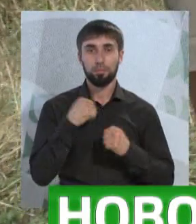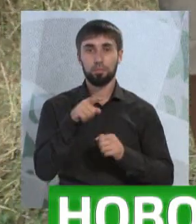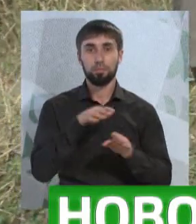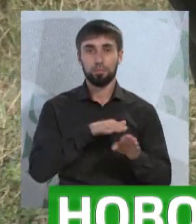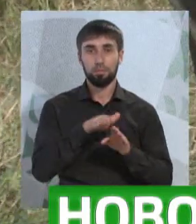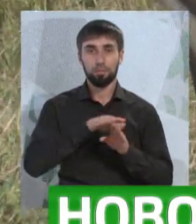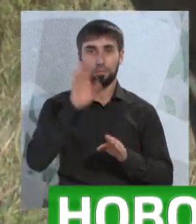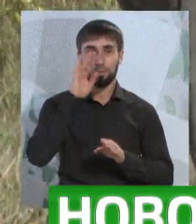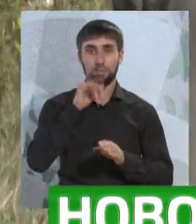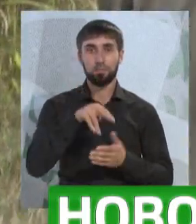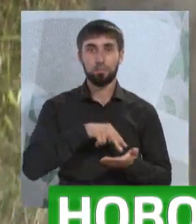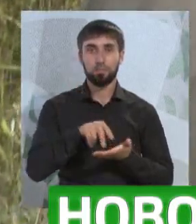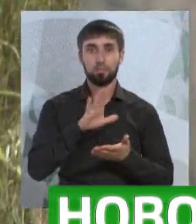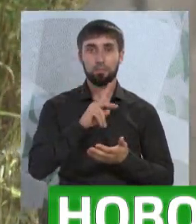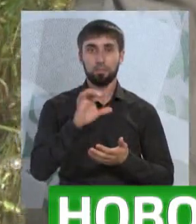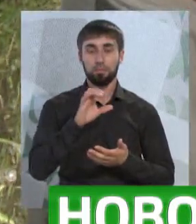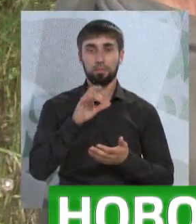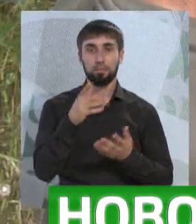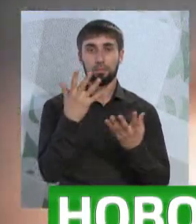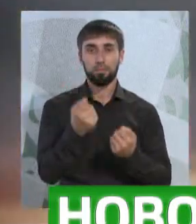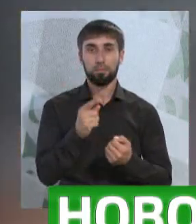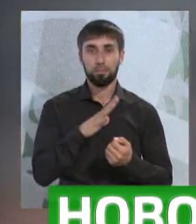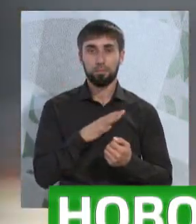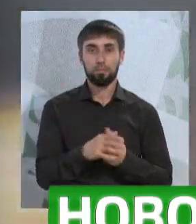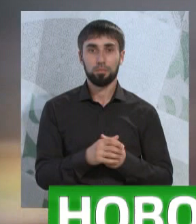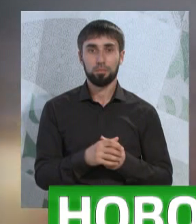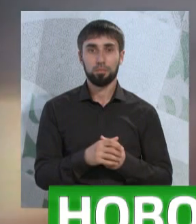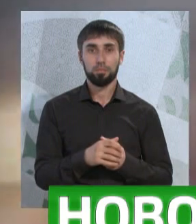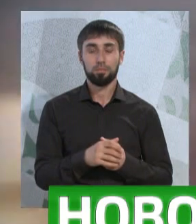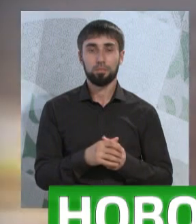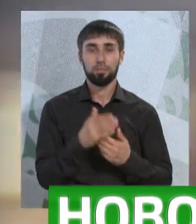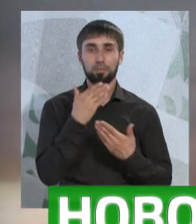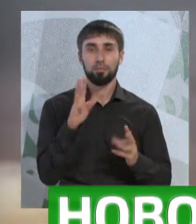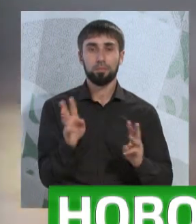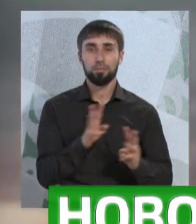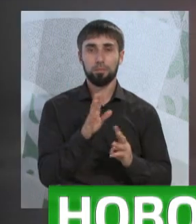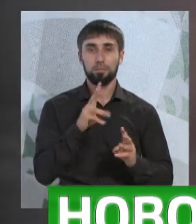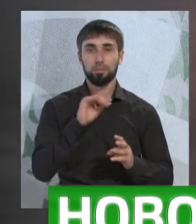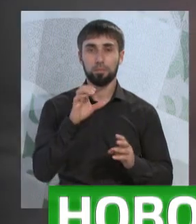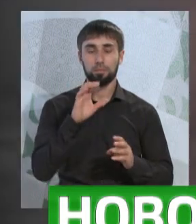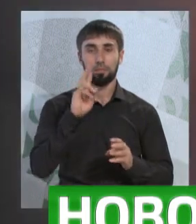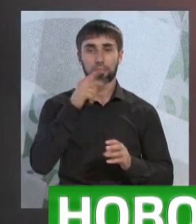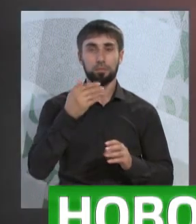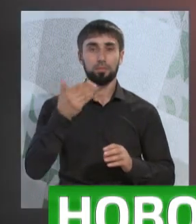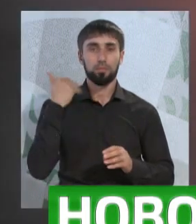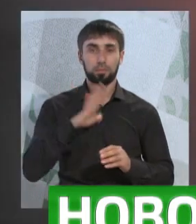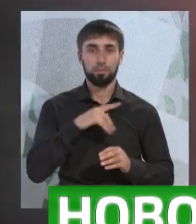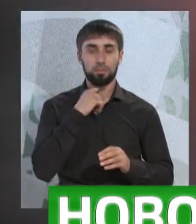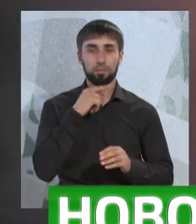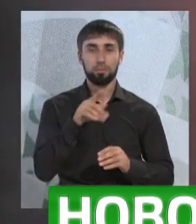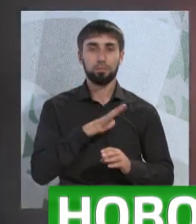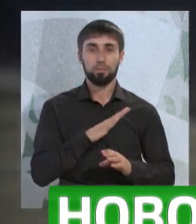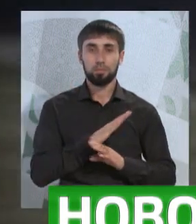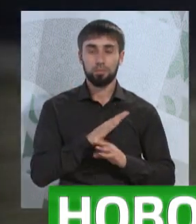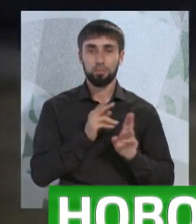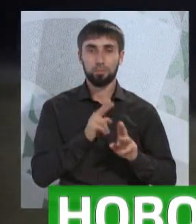Заполняем и уходим в лес, тоже тушим пожар этими. Последний пожар в лесах Ингушетии вспыхивал 2 года назад. Тогда погибло